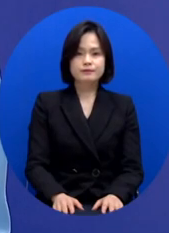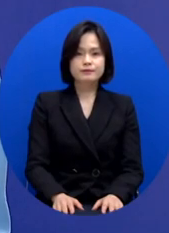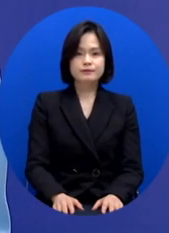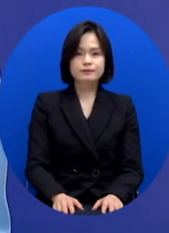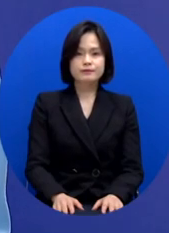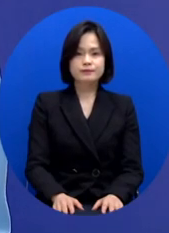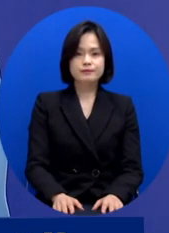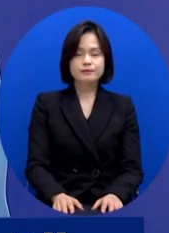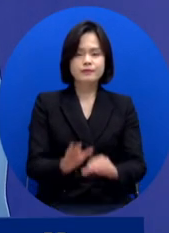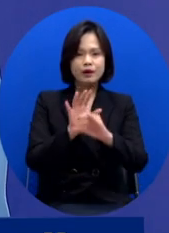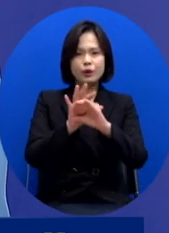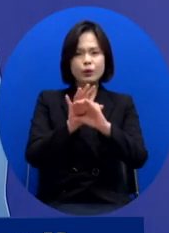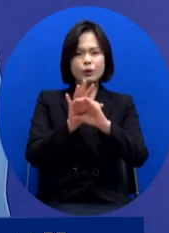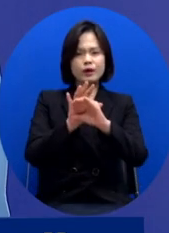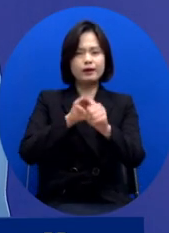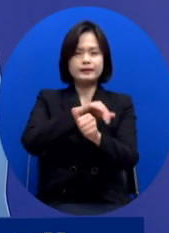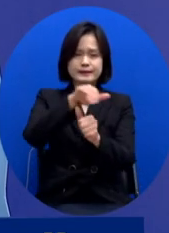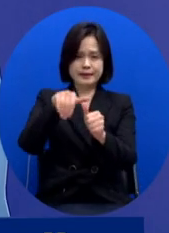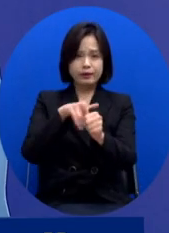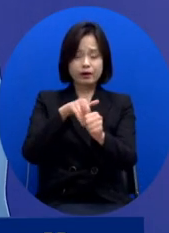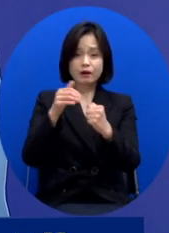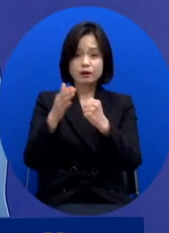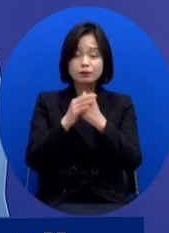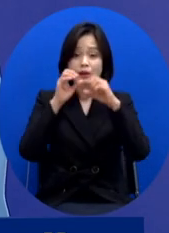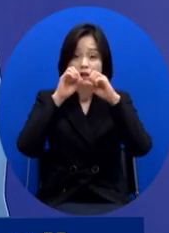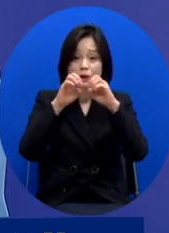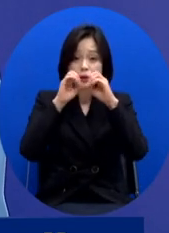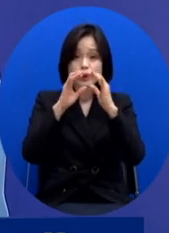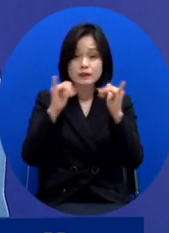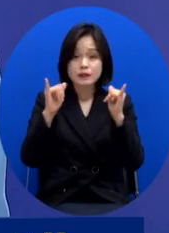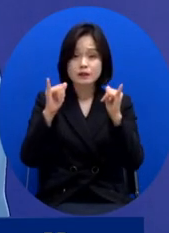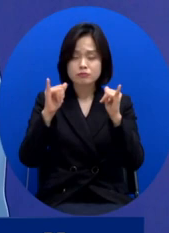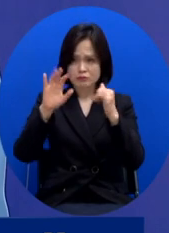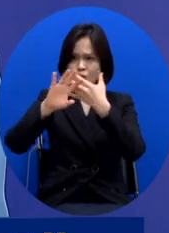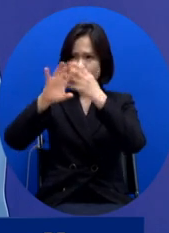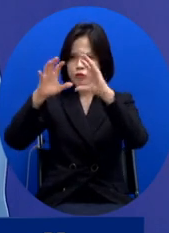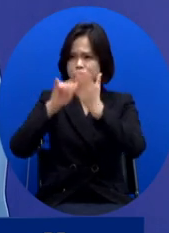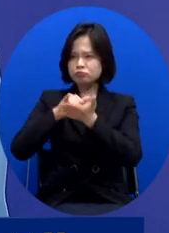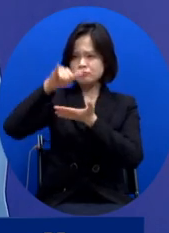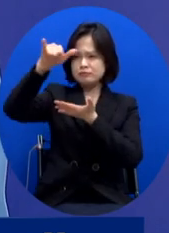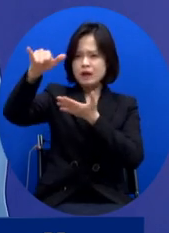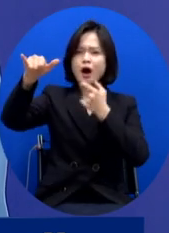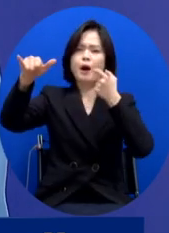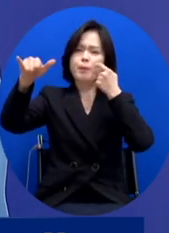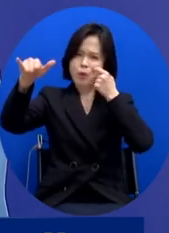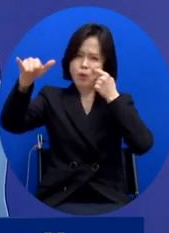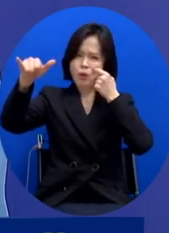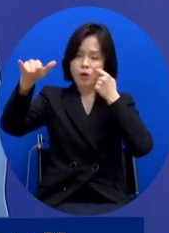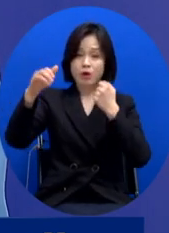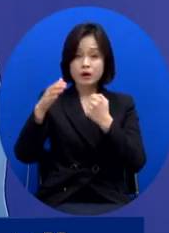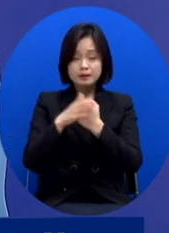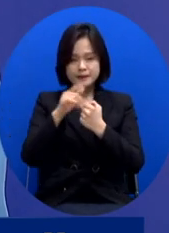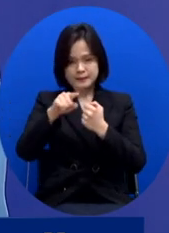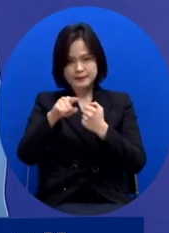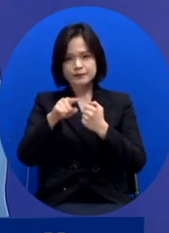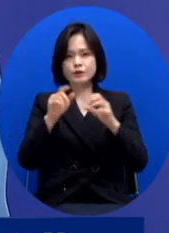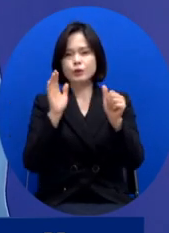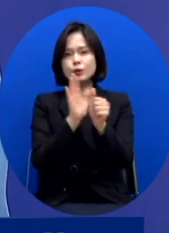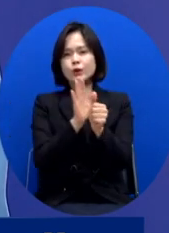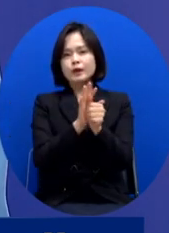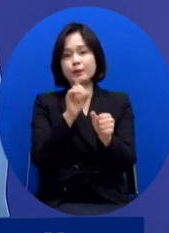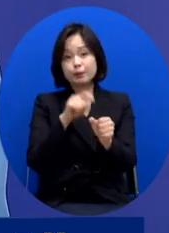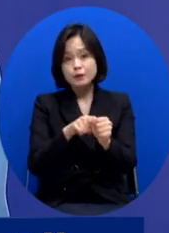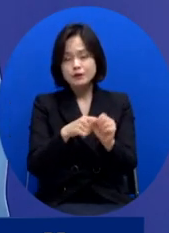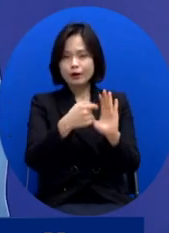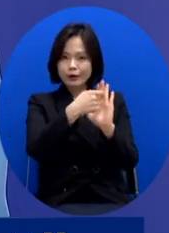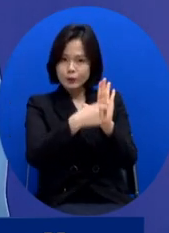세계적인 코로나19 상황에 사역지로 나가기 어려워진 선교사들이 많습니다. 한 교회와 교단이 손을 잡고 선교사들이 온라인을